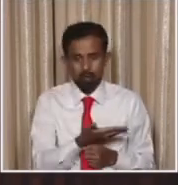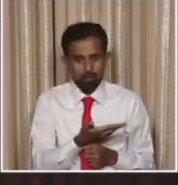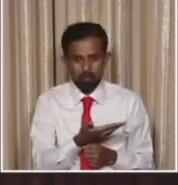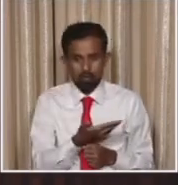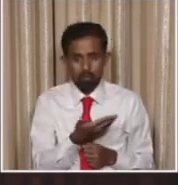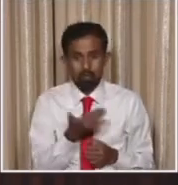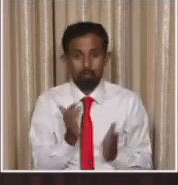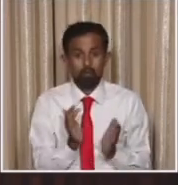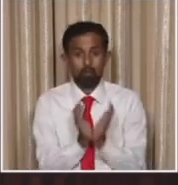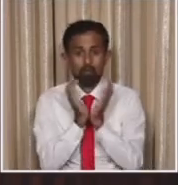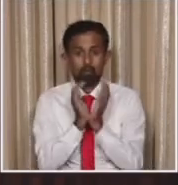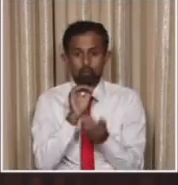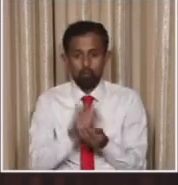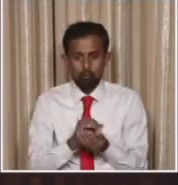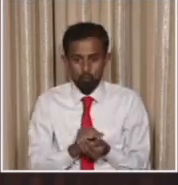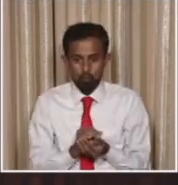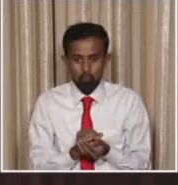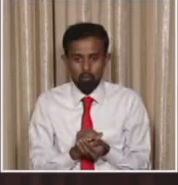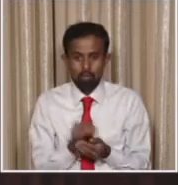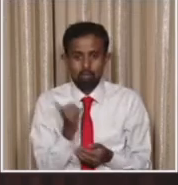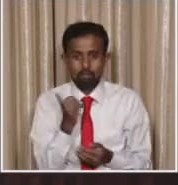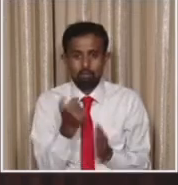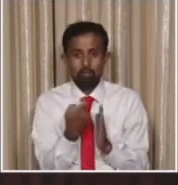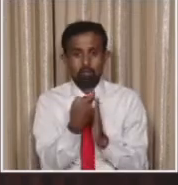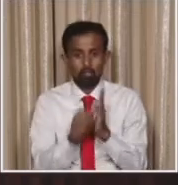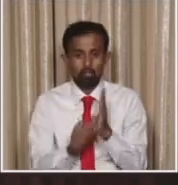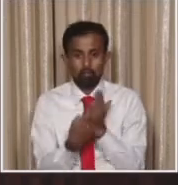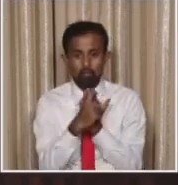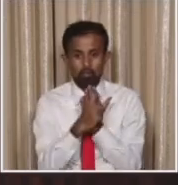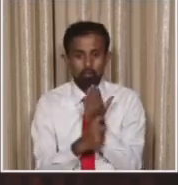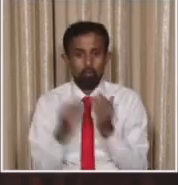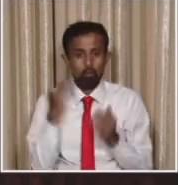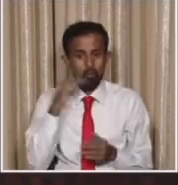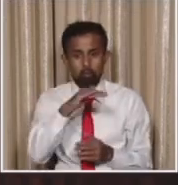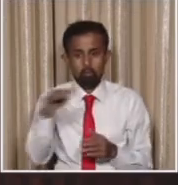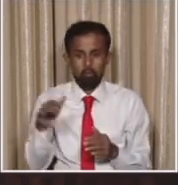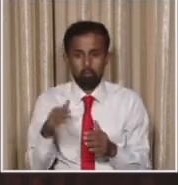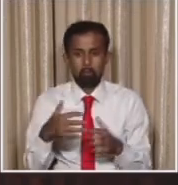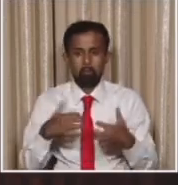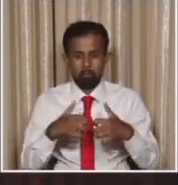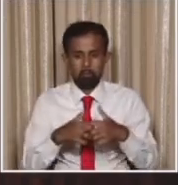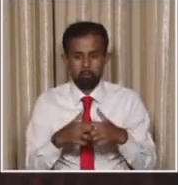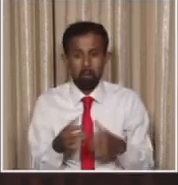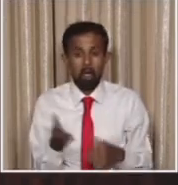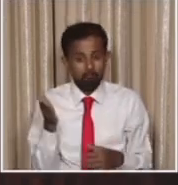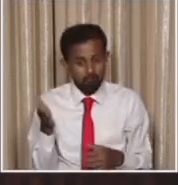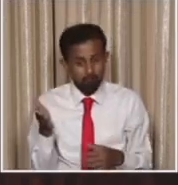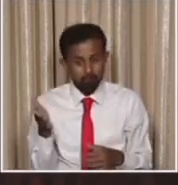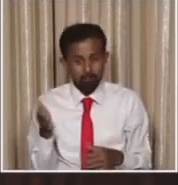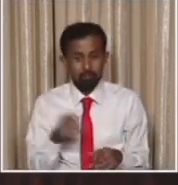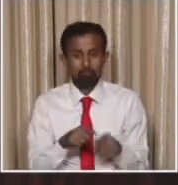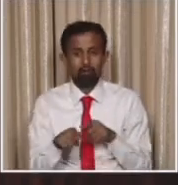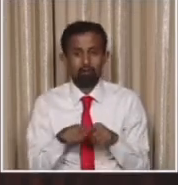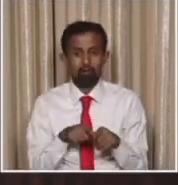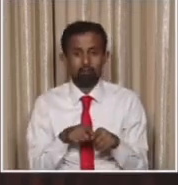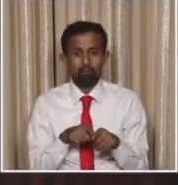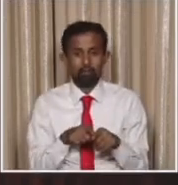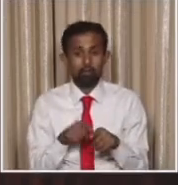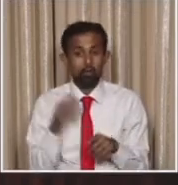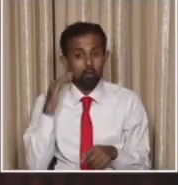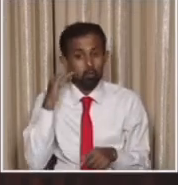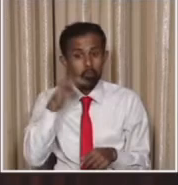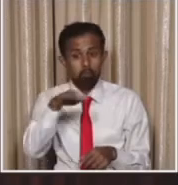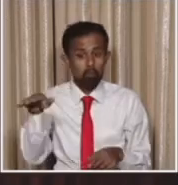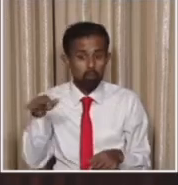වන සංරක්ෂණයේදී මේ ඇති කරලා තියෙන සමහර නීති නිසා ජනතාවට වෙන හානියත් ඉතා ප්‍රශ්න සාගතයි. හැබැයි ඒ වගේම ඒ